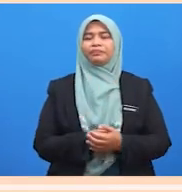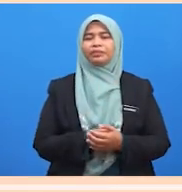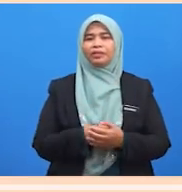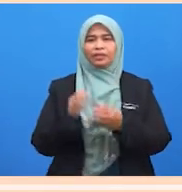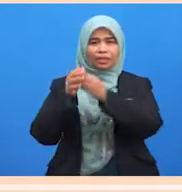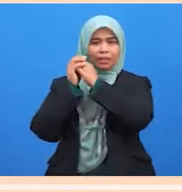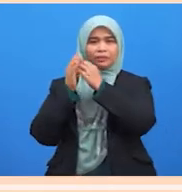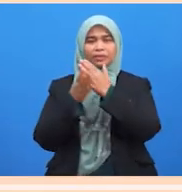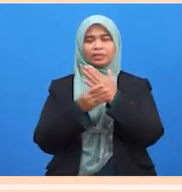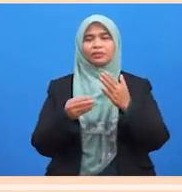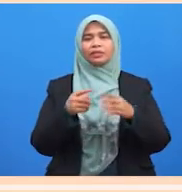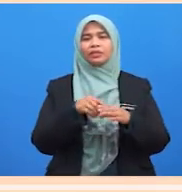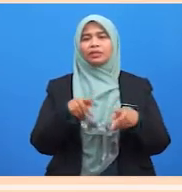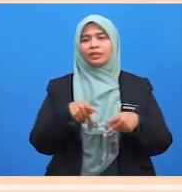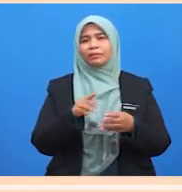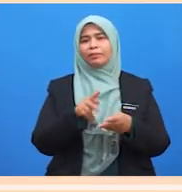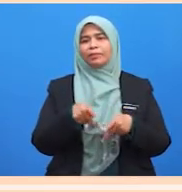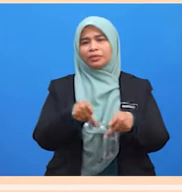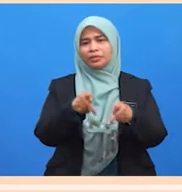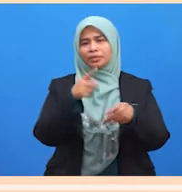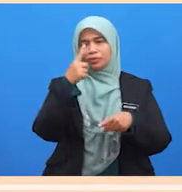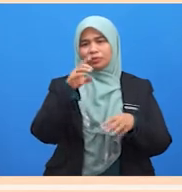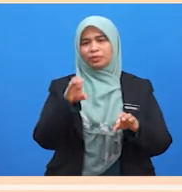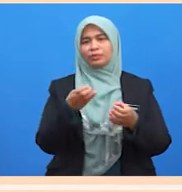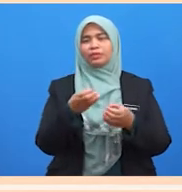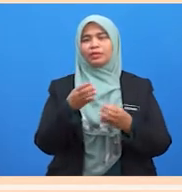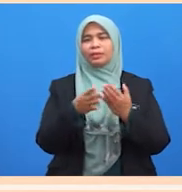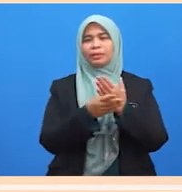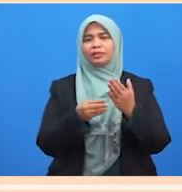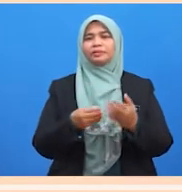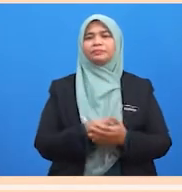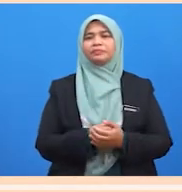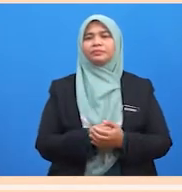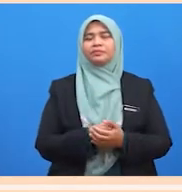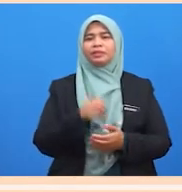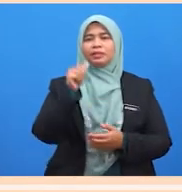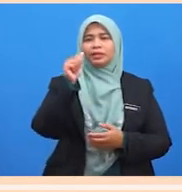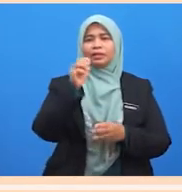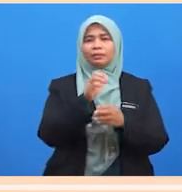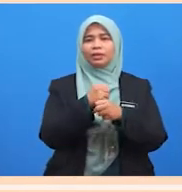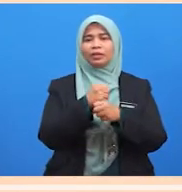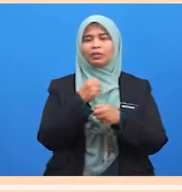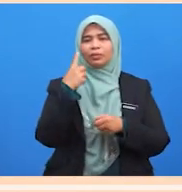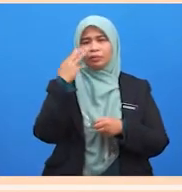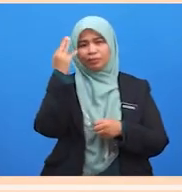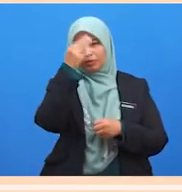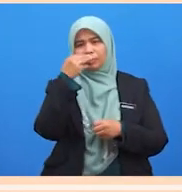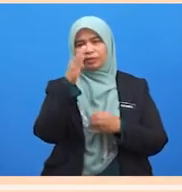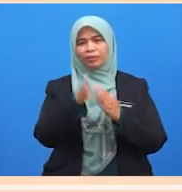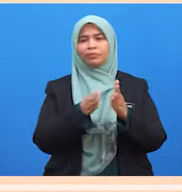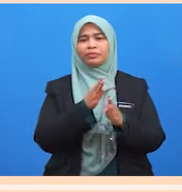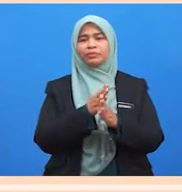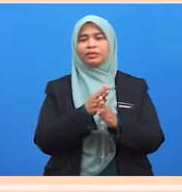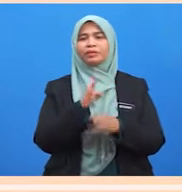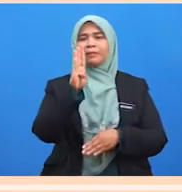masak. A. Bentuk muka bumi. B. Tanah. C. Saliran. Dan D. Bahan